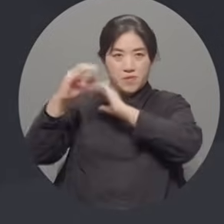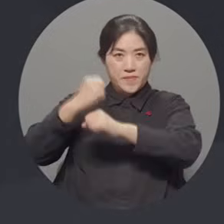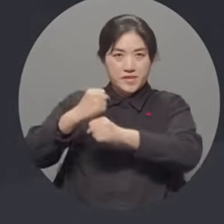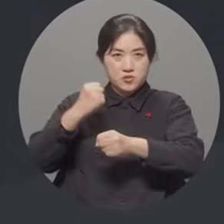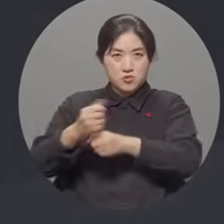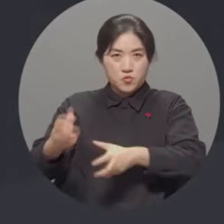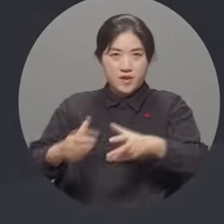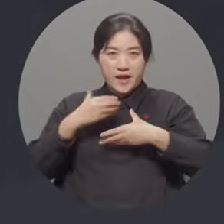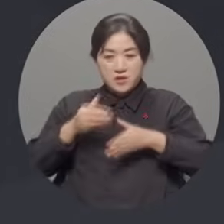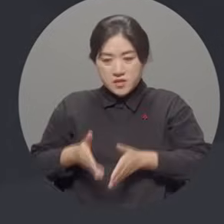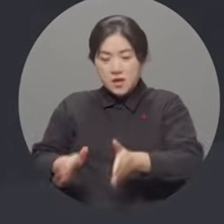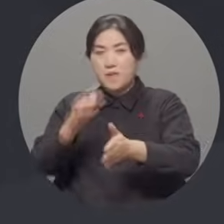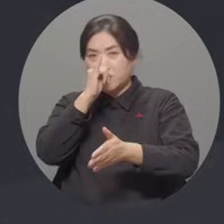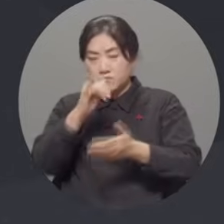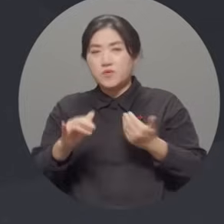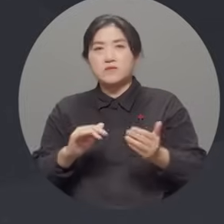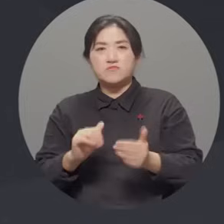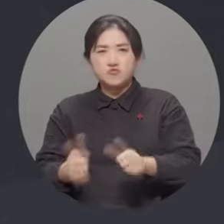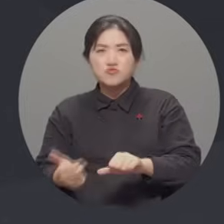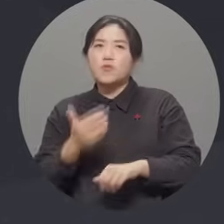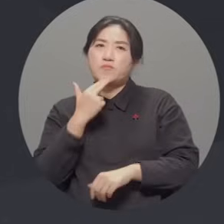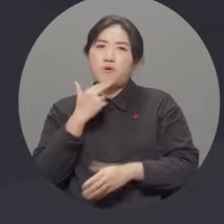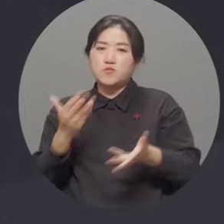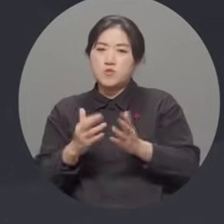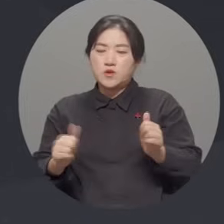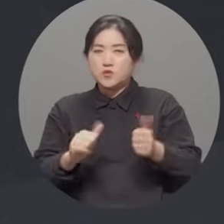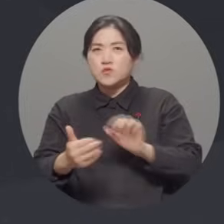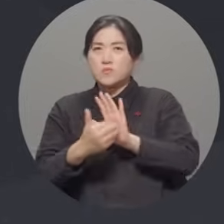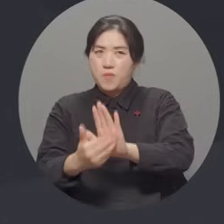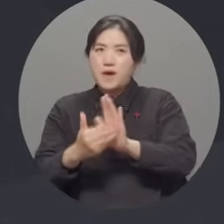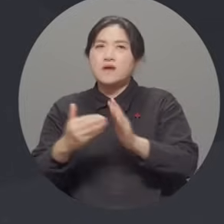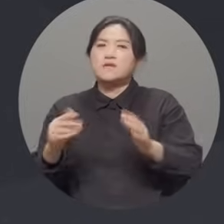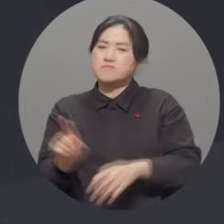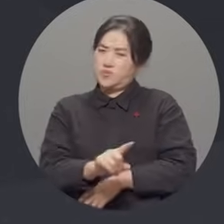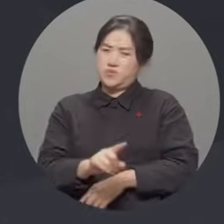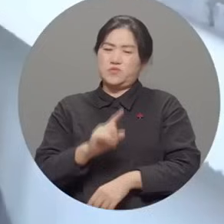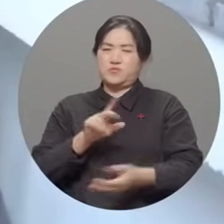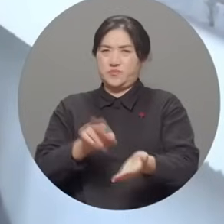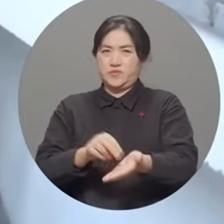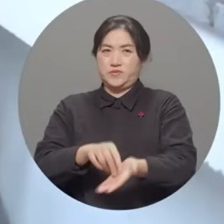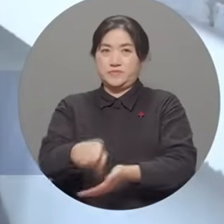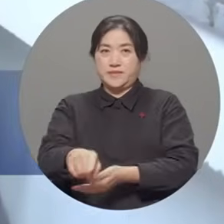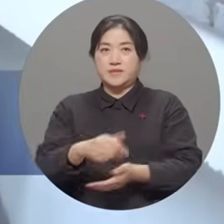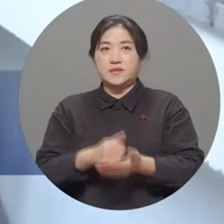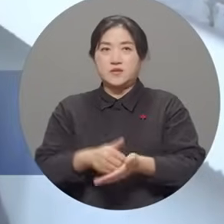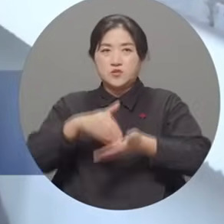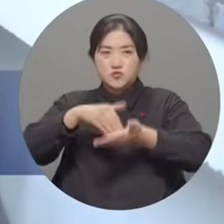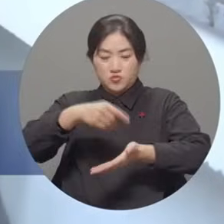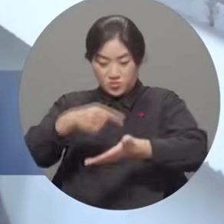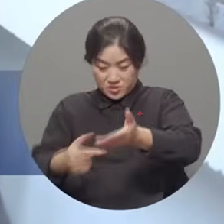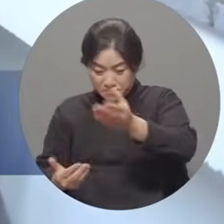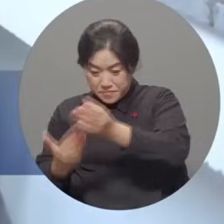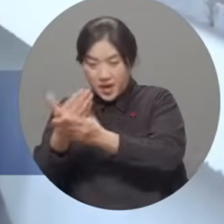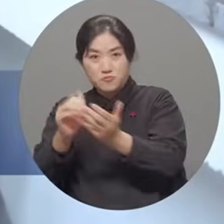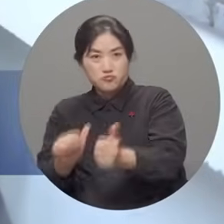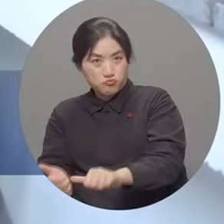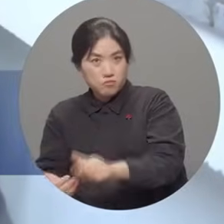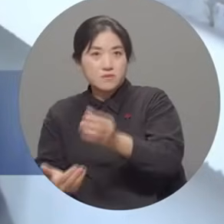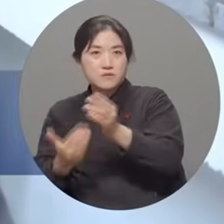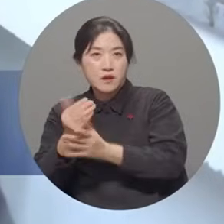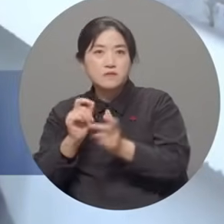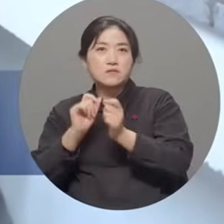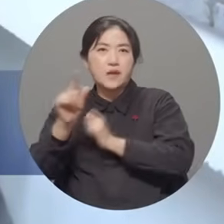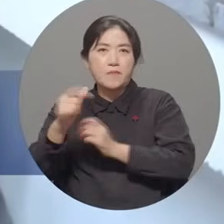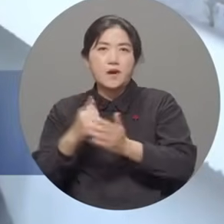안전통로만 있었다면 노동자의 죽음을 막을 수 있었다고 지적했습니다. 중대재해 사건의 거의 대부분은